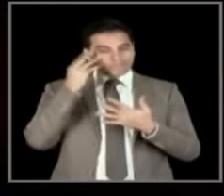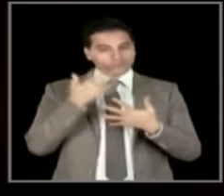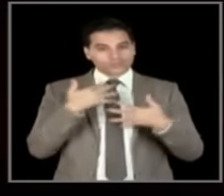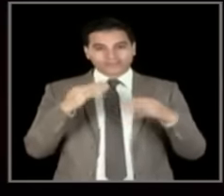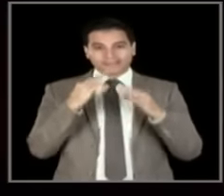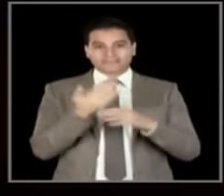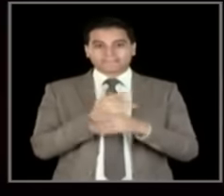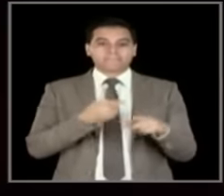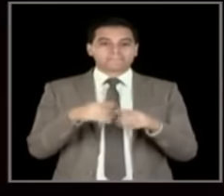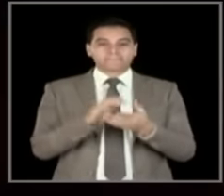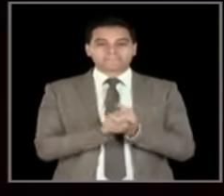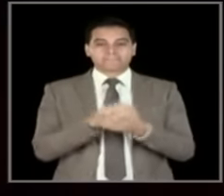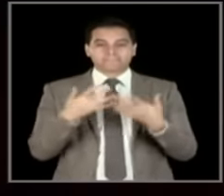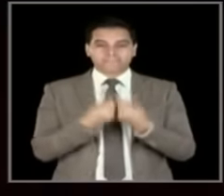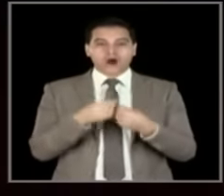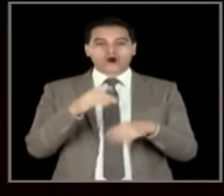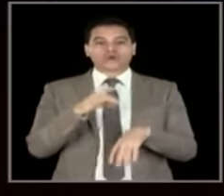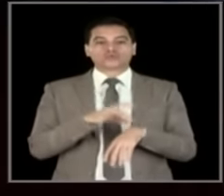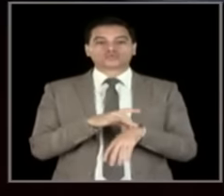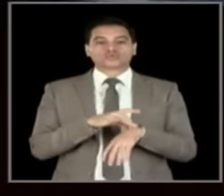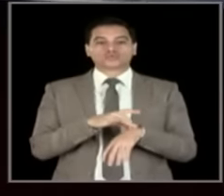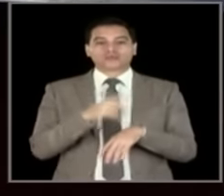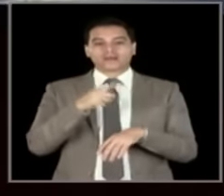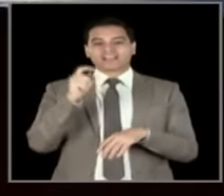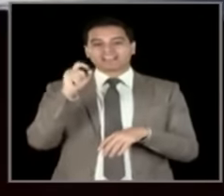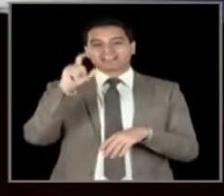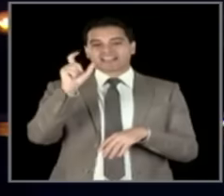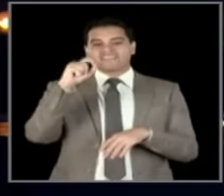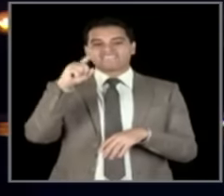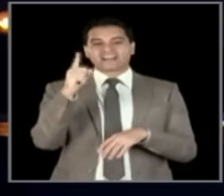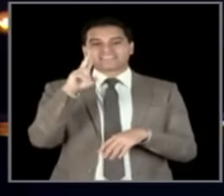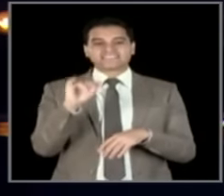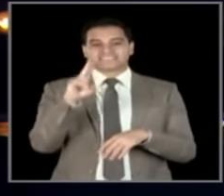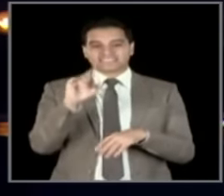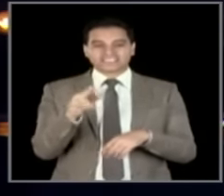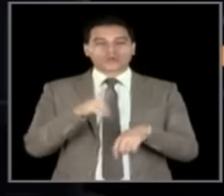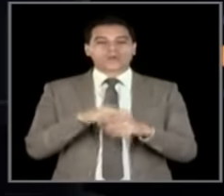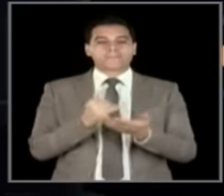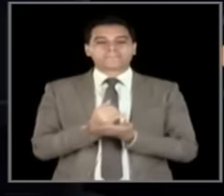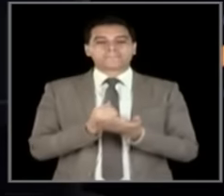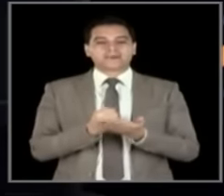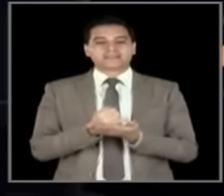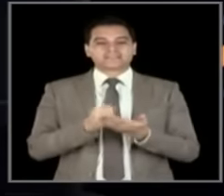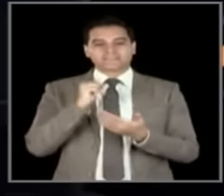ان كمان معانا النهارده دكتور نفرتيتي احمد ومدرسه السعديه جايين يشجعوكم